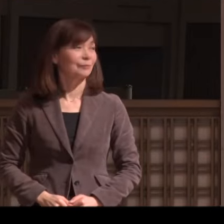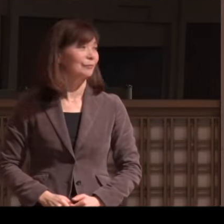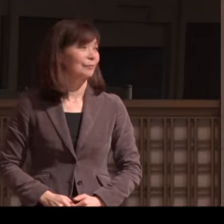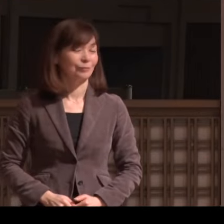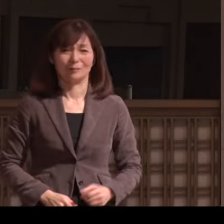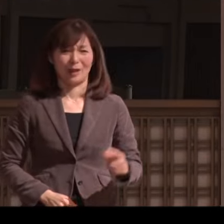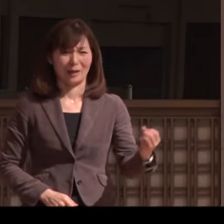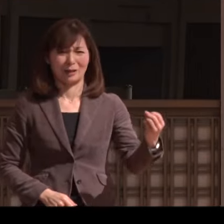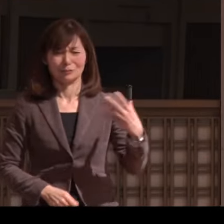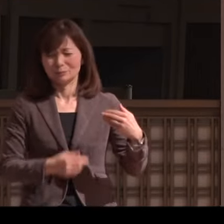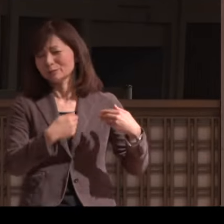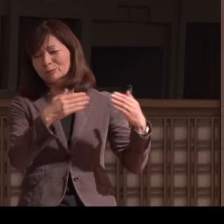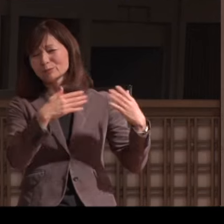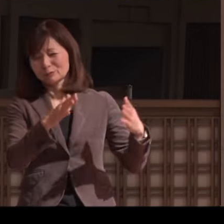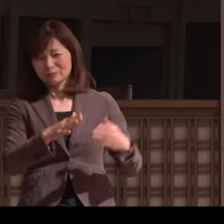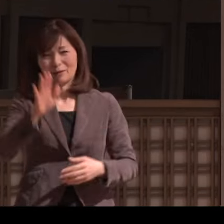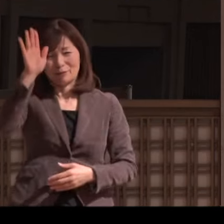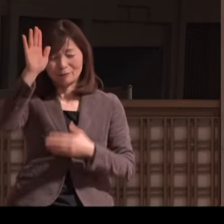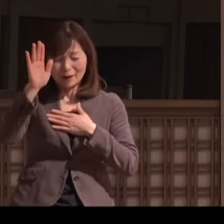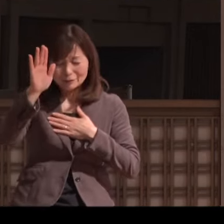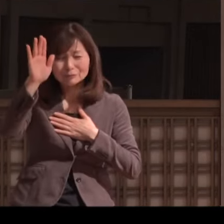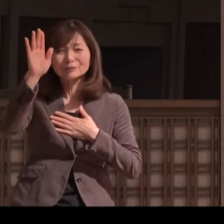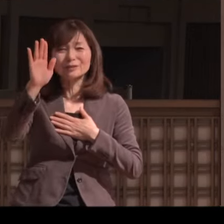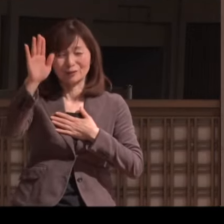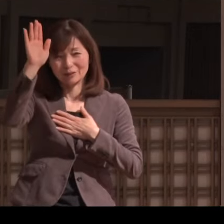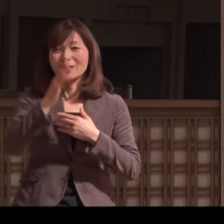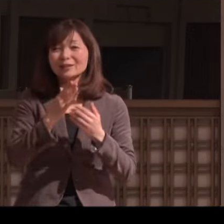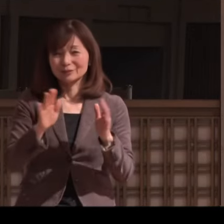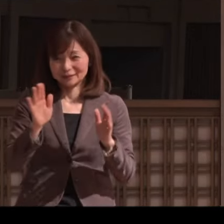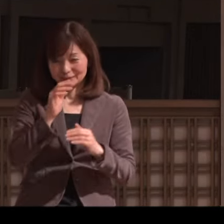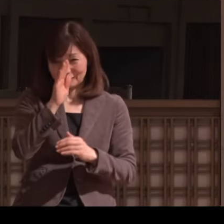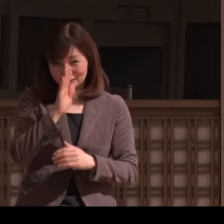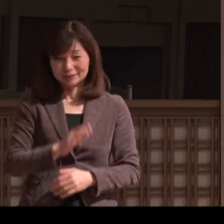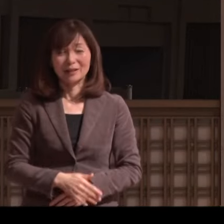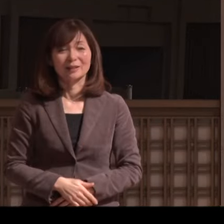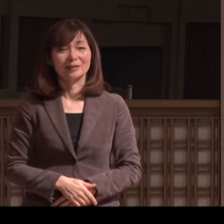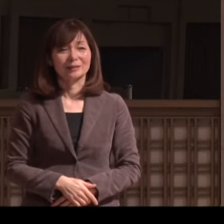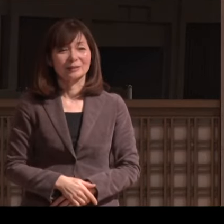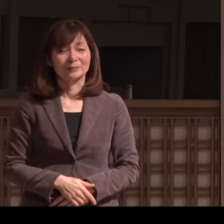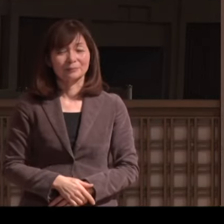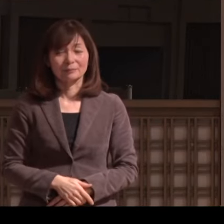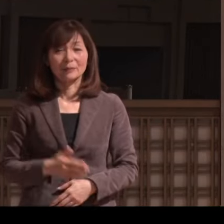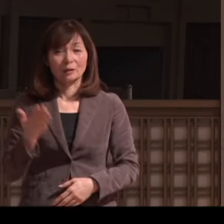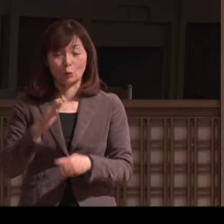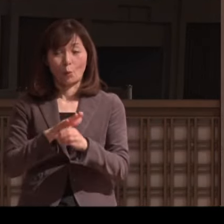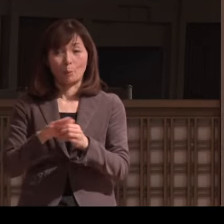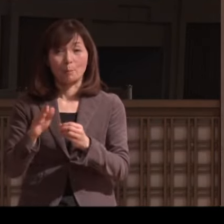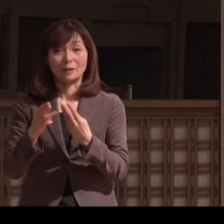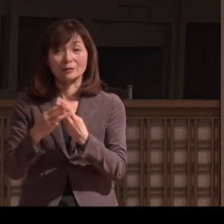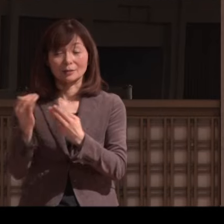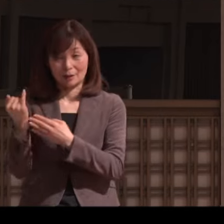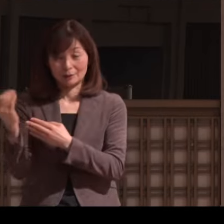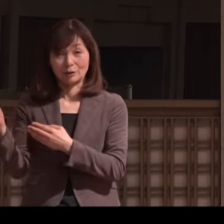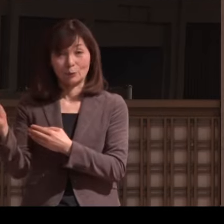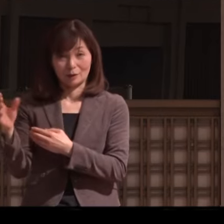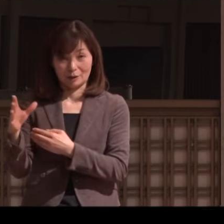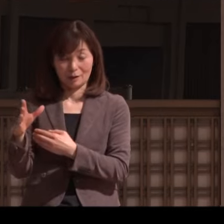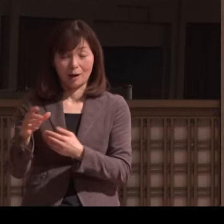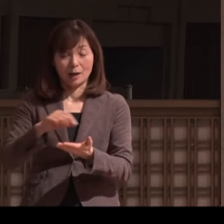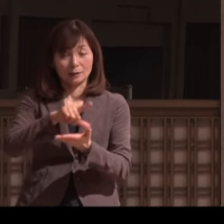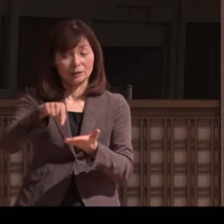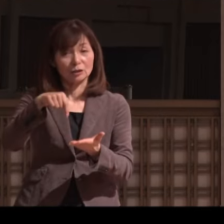に言われんでもう分かっとるというところは手あげてください先ほど正田がおっしゃっていた域で1人な